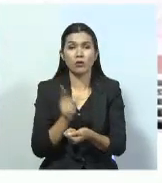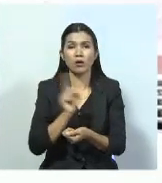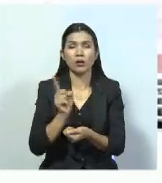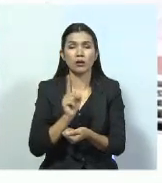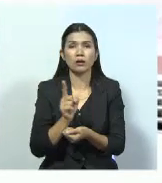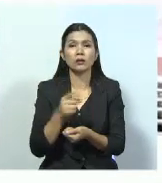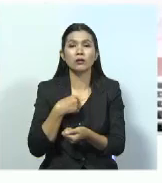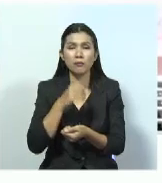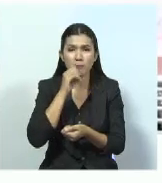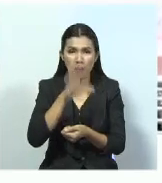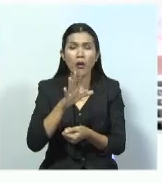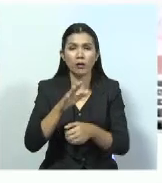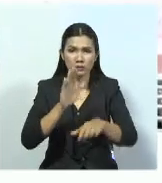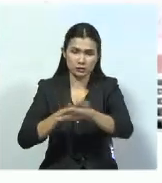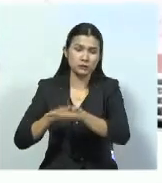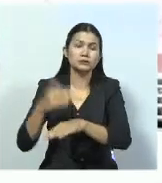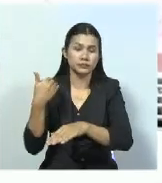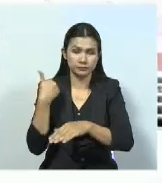เขตสาธารณภัย